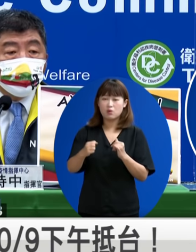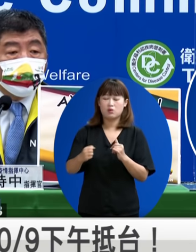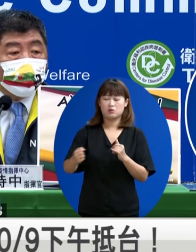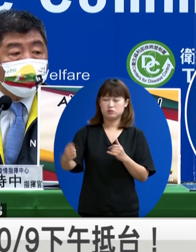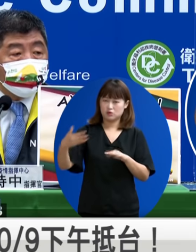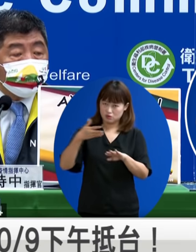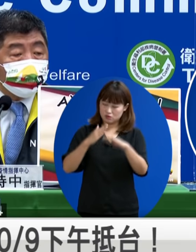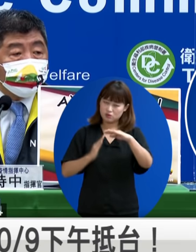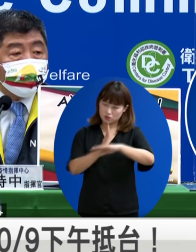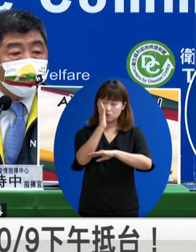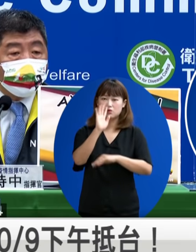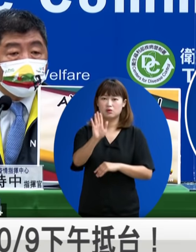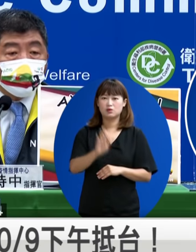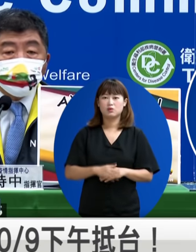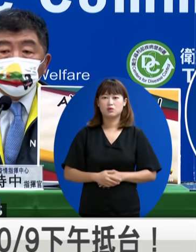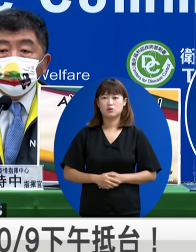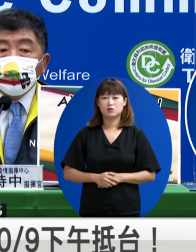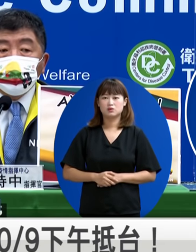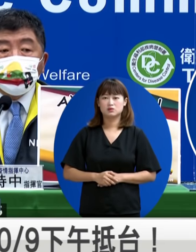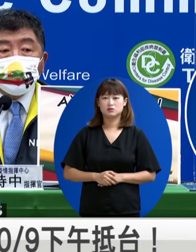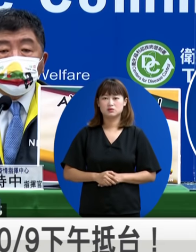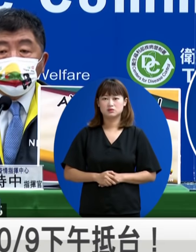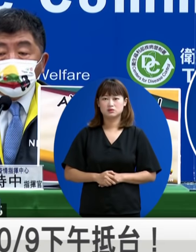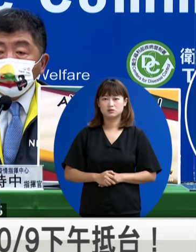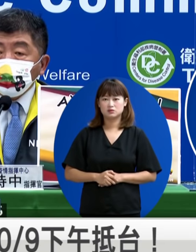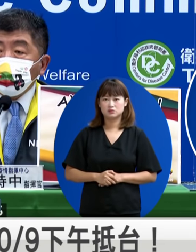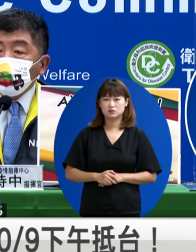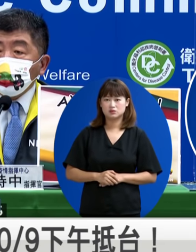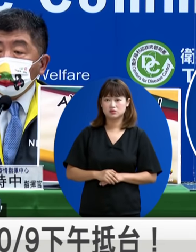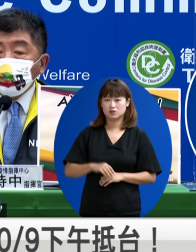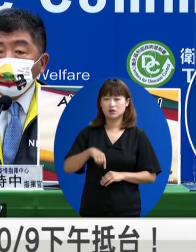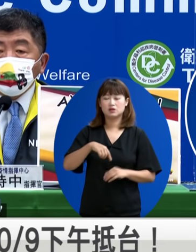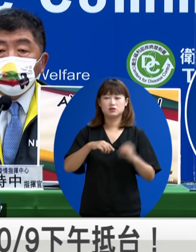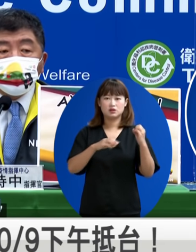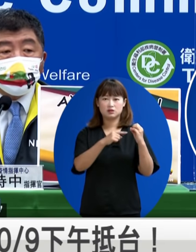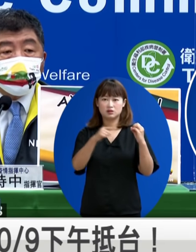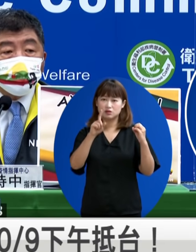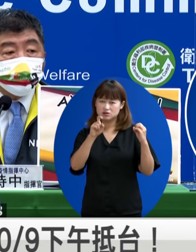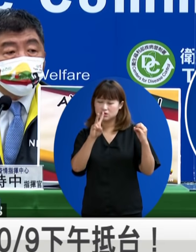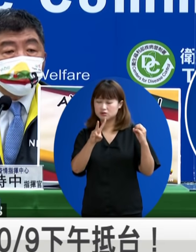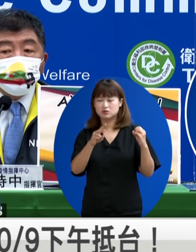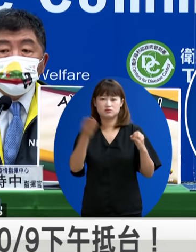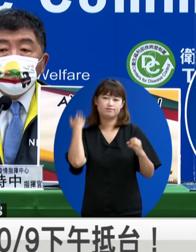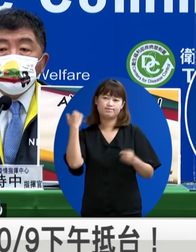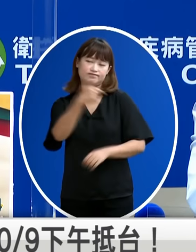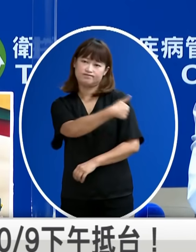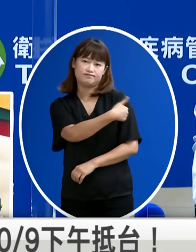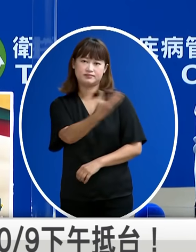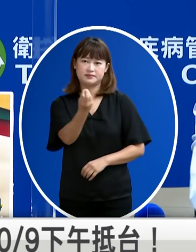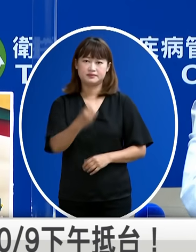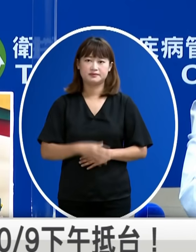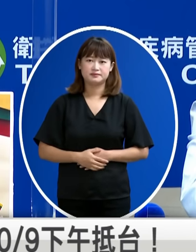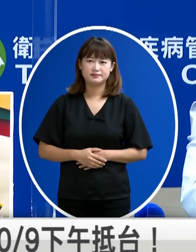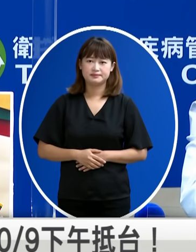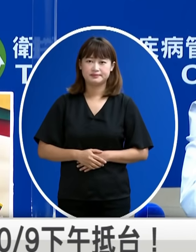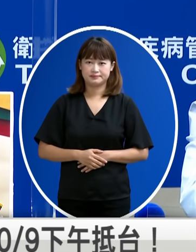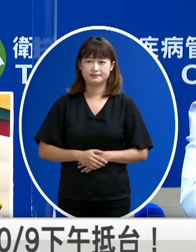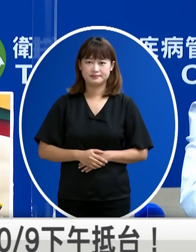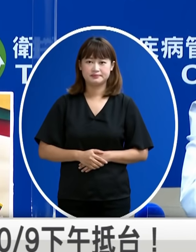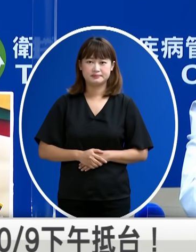2300多，大概是2100左右，因为有0到12岁的是没有要打的。